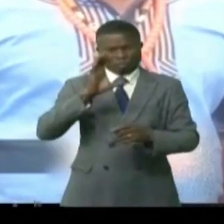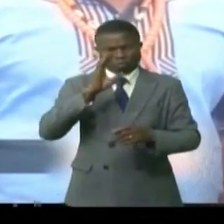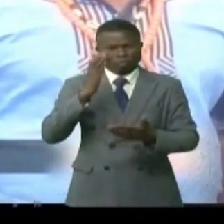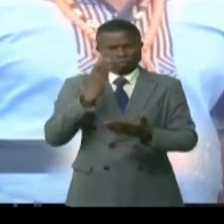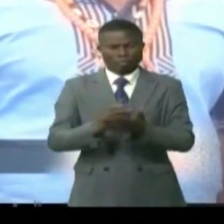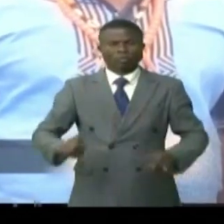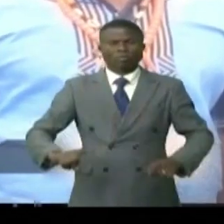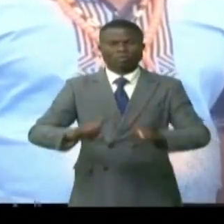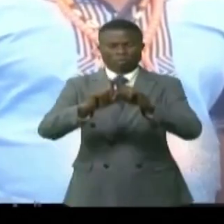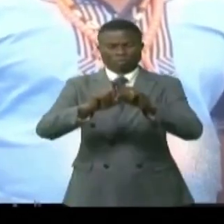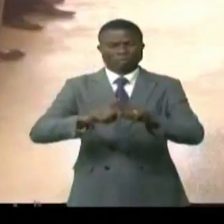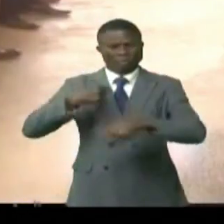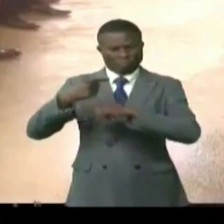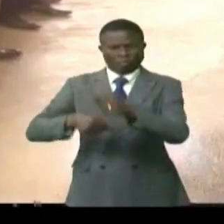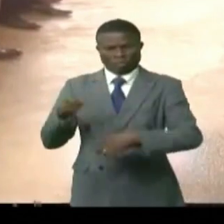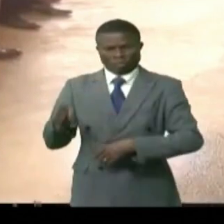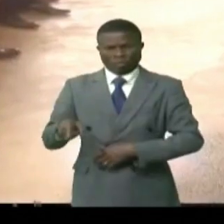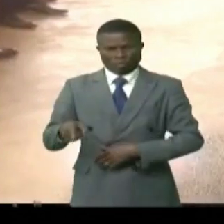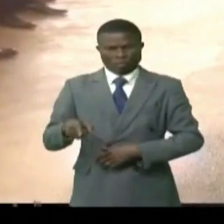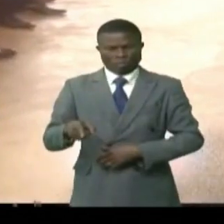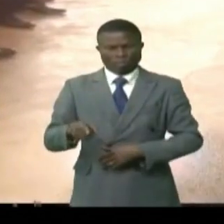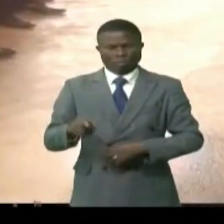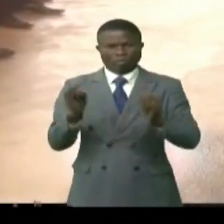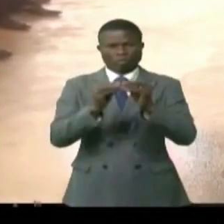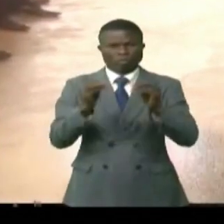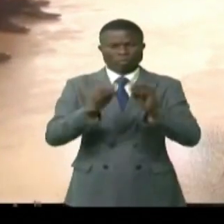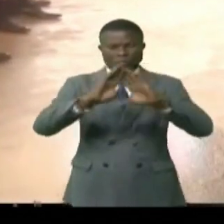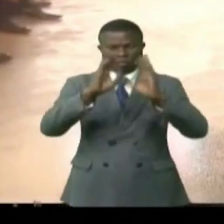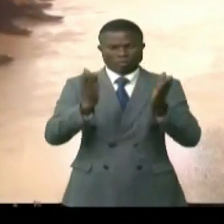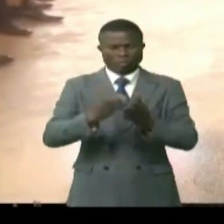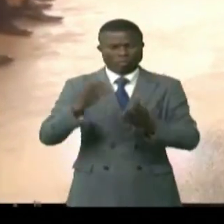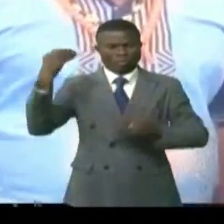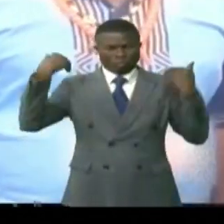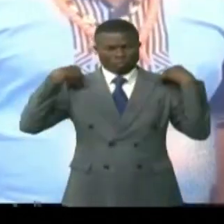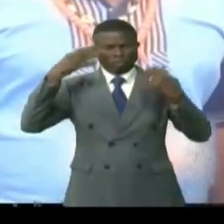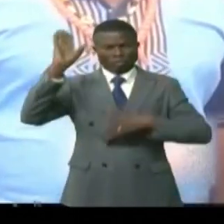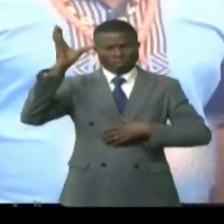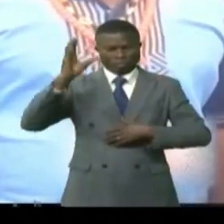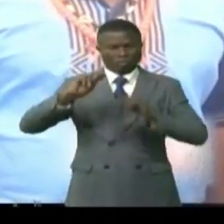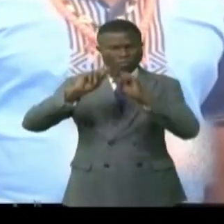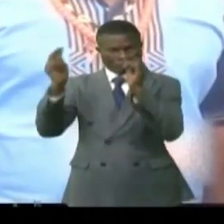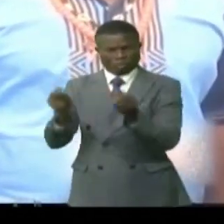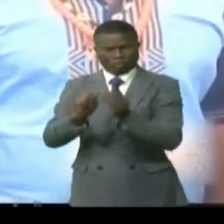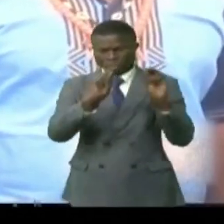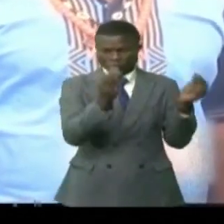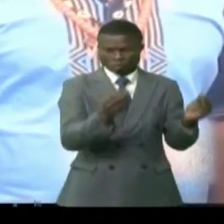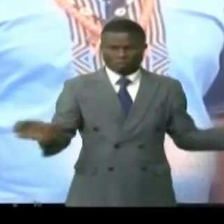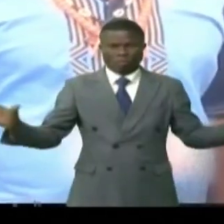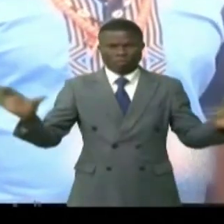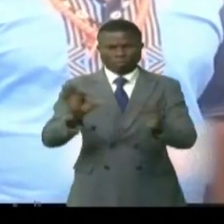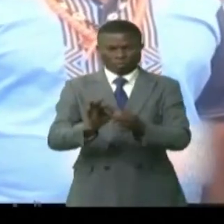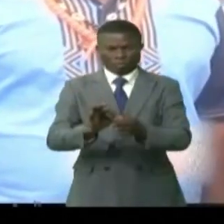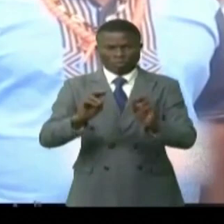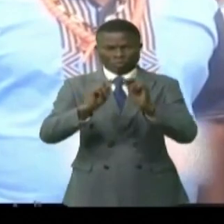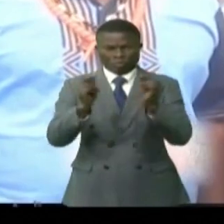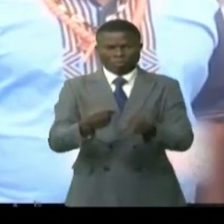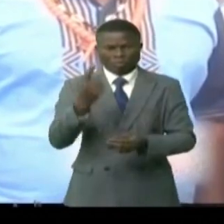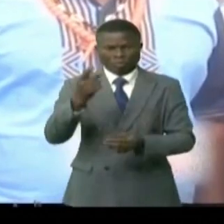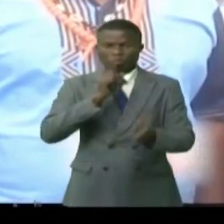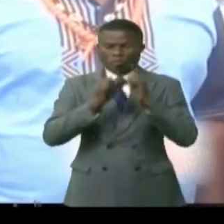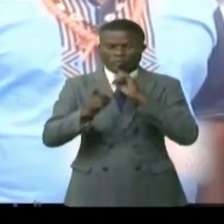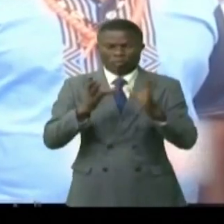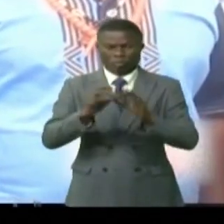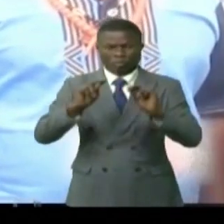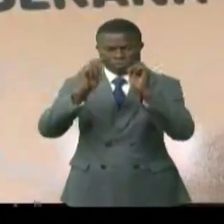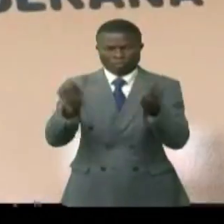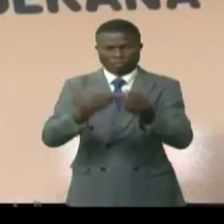conflits à la source, réunir tous les chefs coutumiers dans leurs groupements respectifs, parler avec